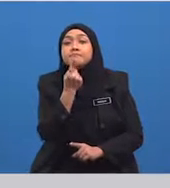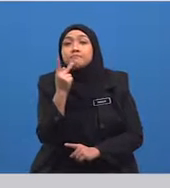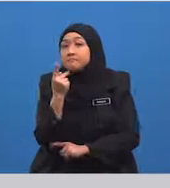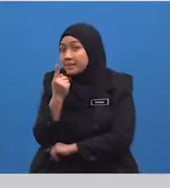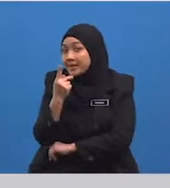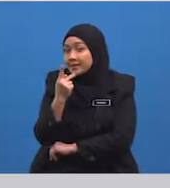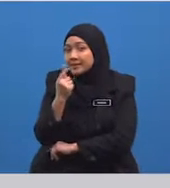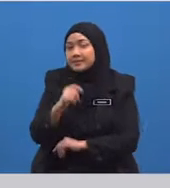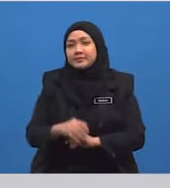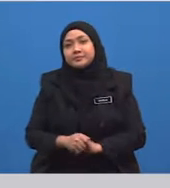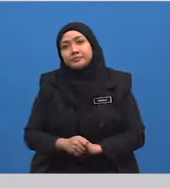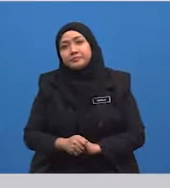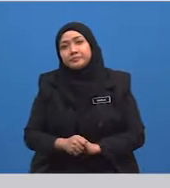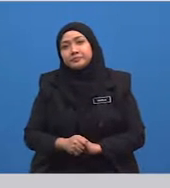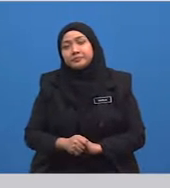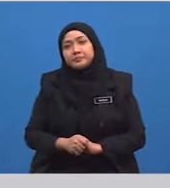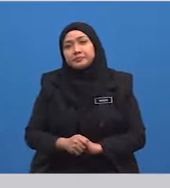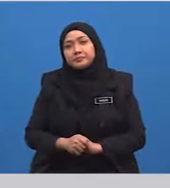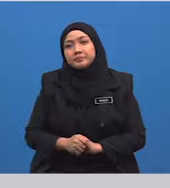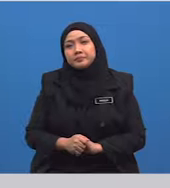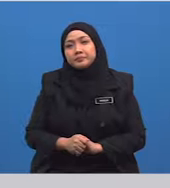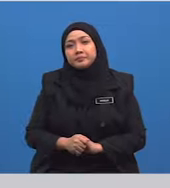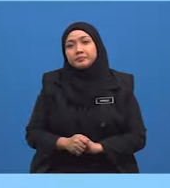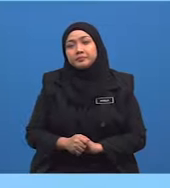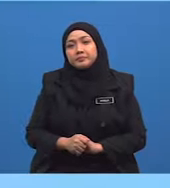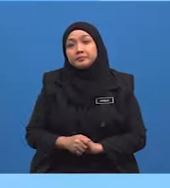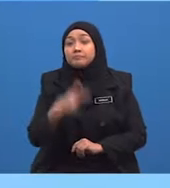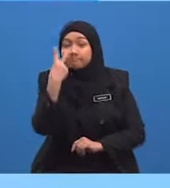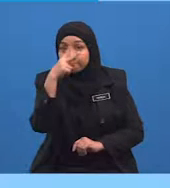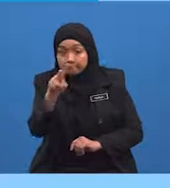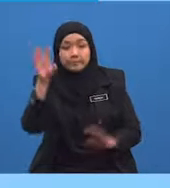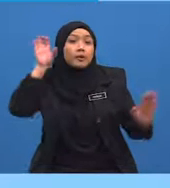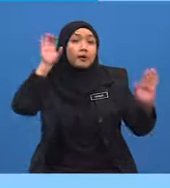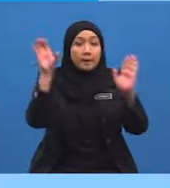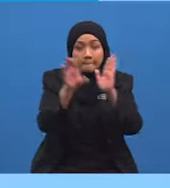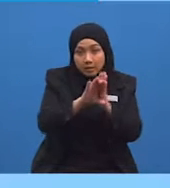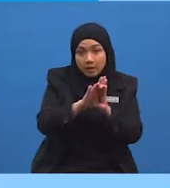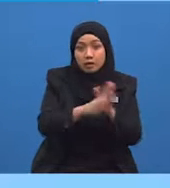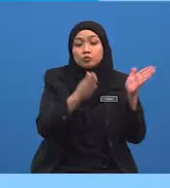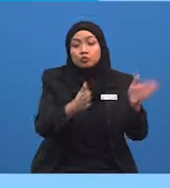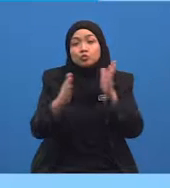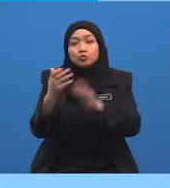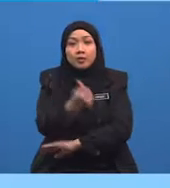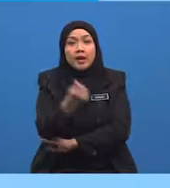Seterusnya, radas disusun seperti dalam rajah 6.7.